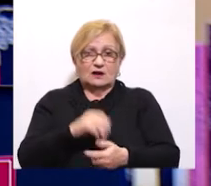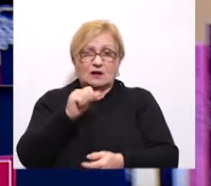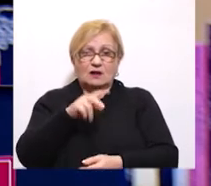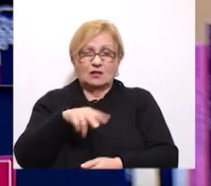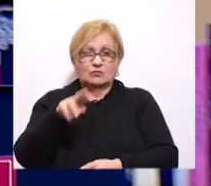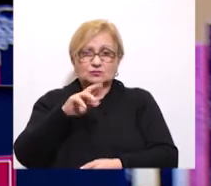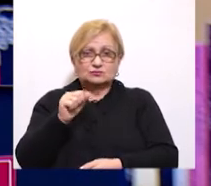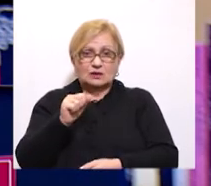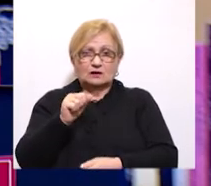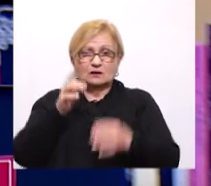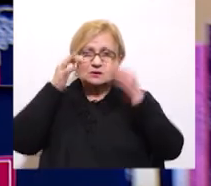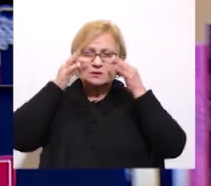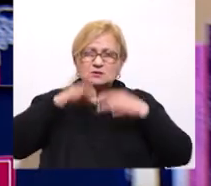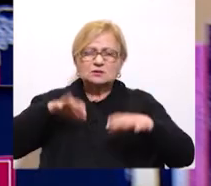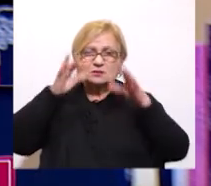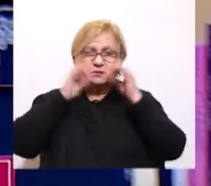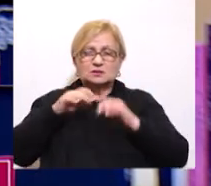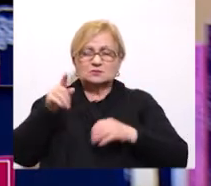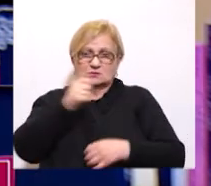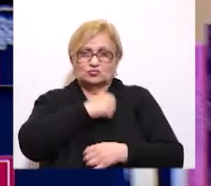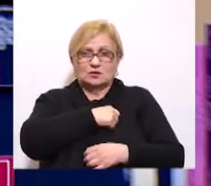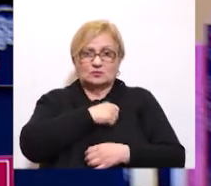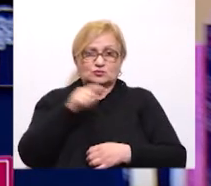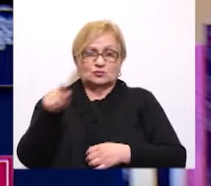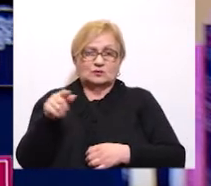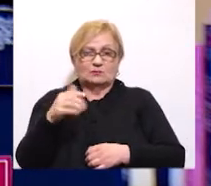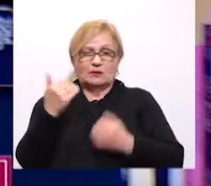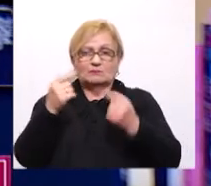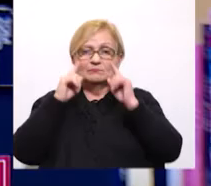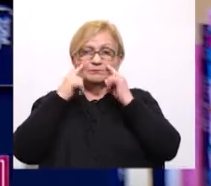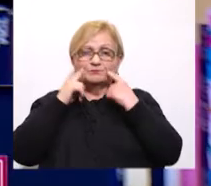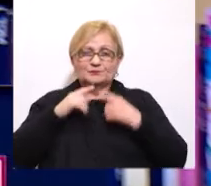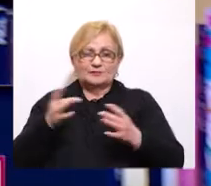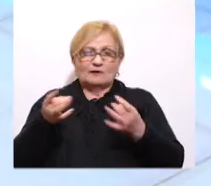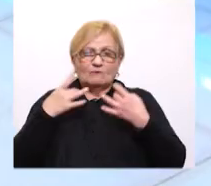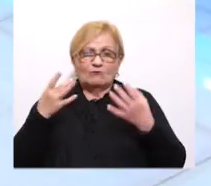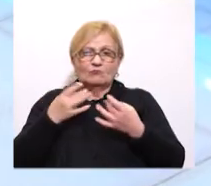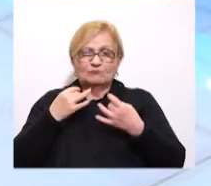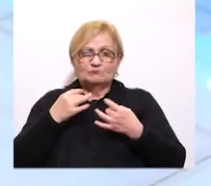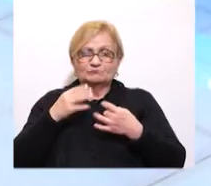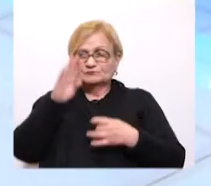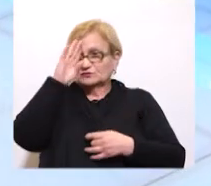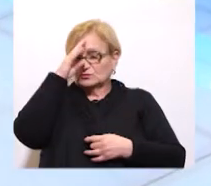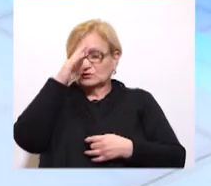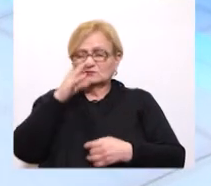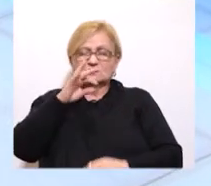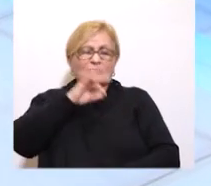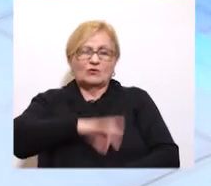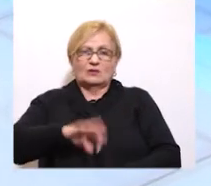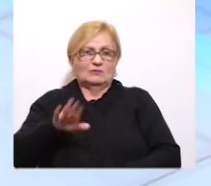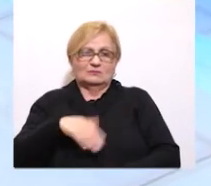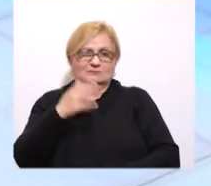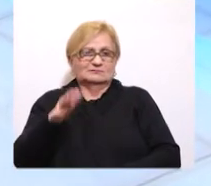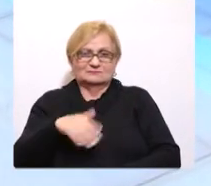ალუდა ქალივით დაიტირებს მუცალს და მისი ცრემლები მოგვიყვებიან, რომ მტრობას მომავალი არ